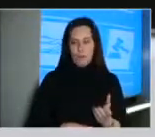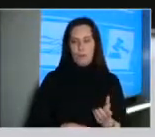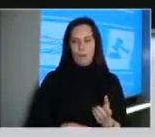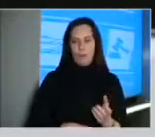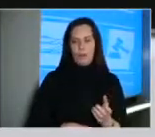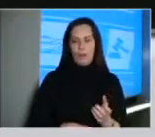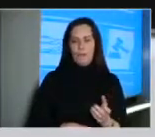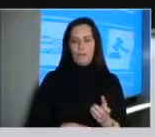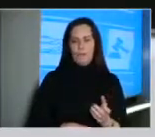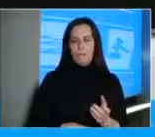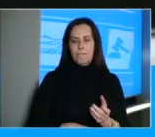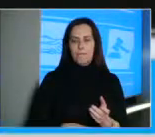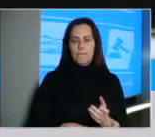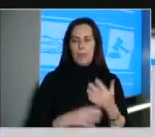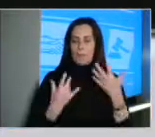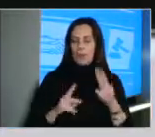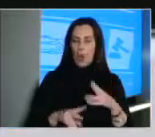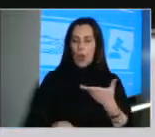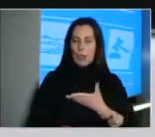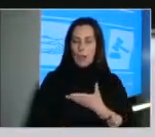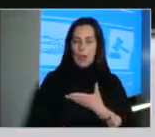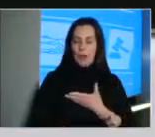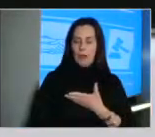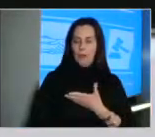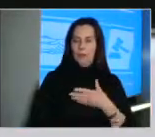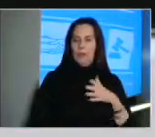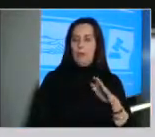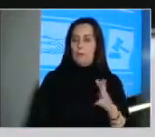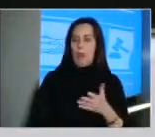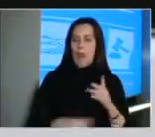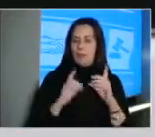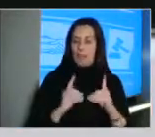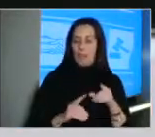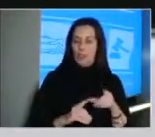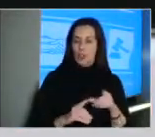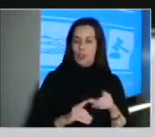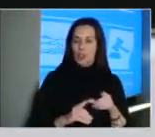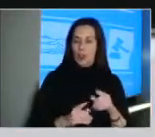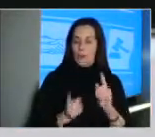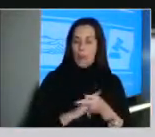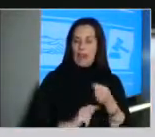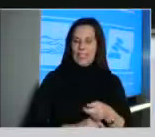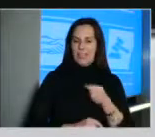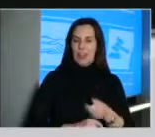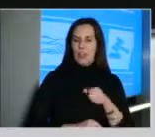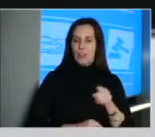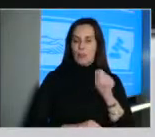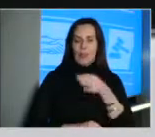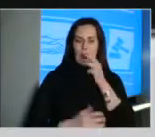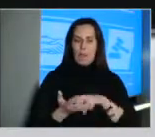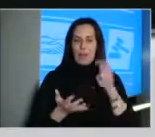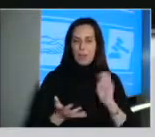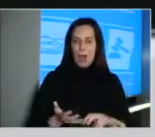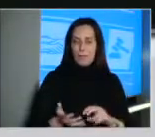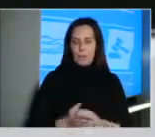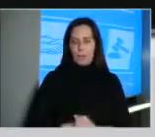נדבר, ועל זה נדבר. מתי אתה יכול לקבל את זה? ומה הדרך שבה זה מומר לקצבאות כאשר אתה מגיע לפרישה?